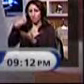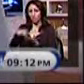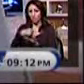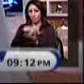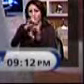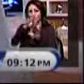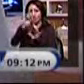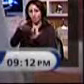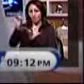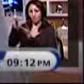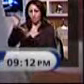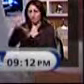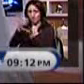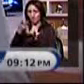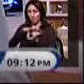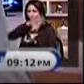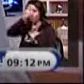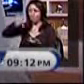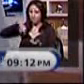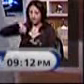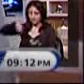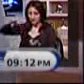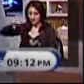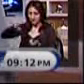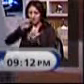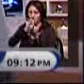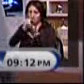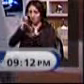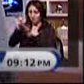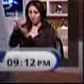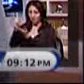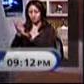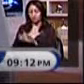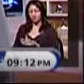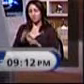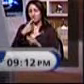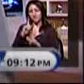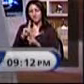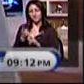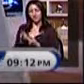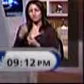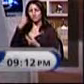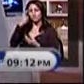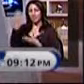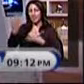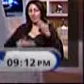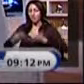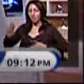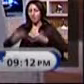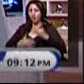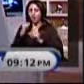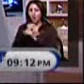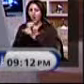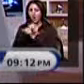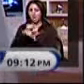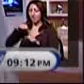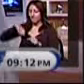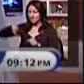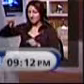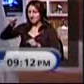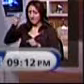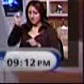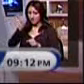واطرد الجراحين واقول انتوا كلكم فاسدين، ولا في طريقة إدارية للفساد؟ الكلام اللي